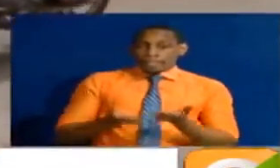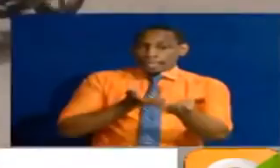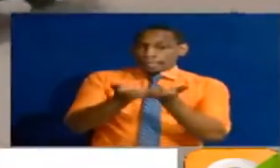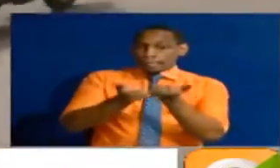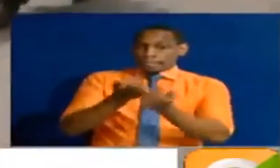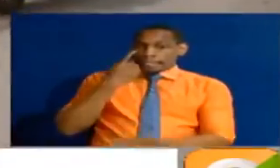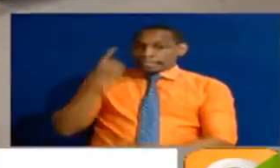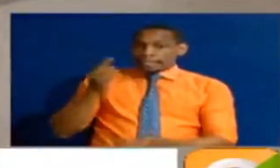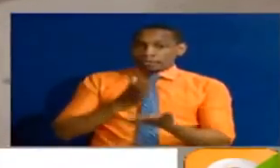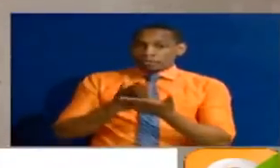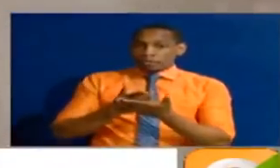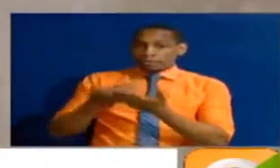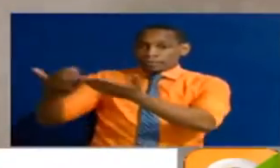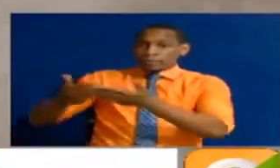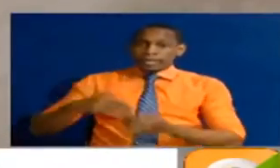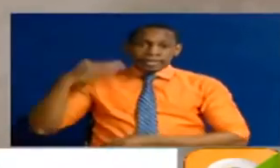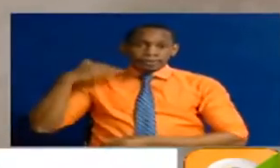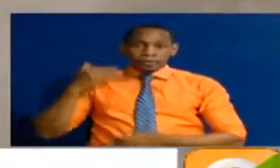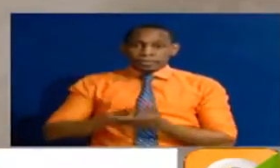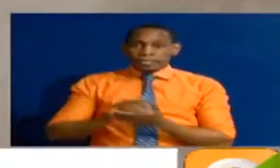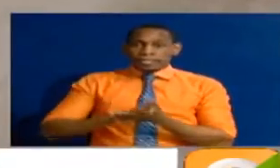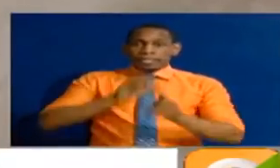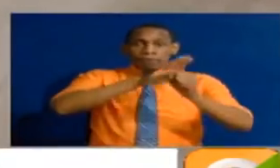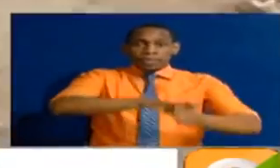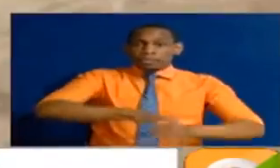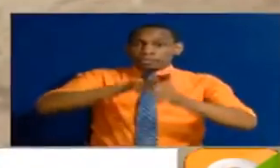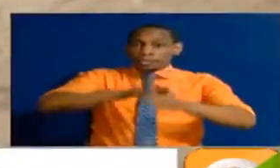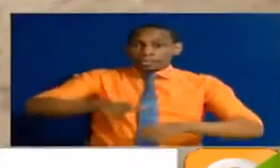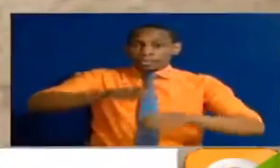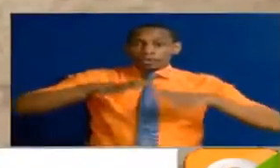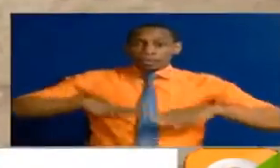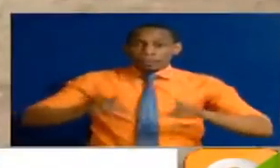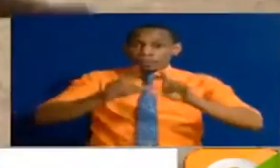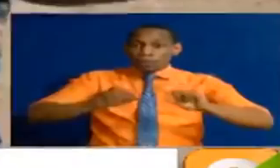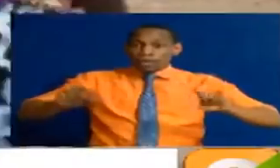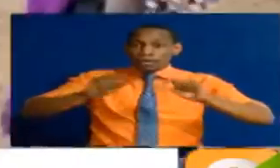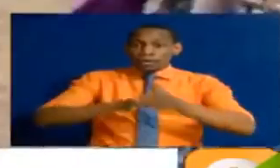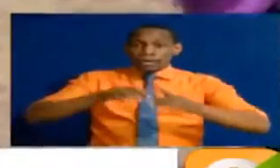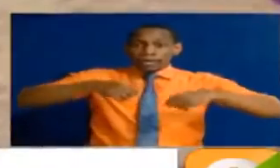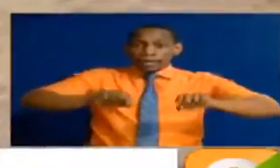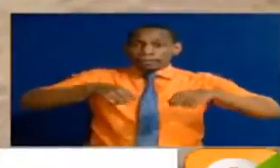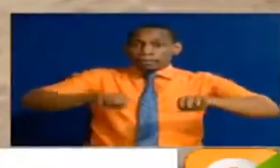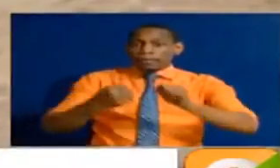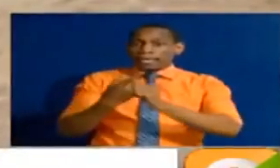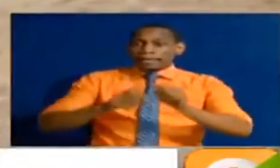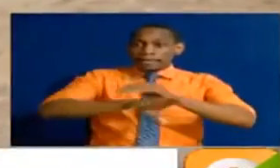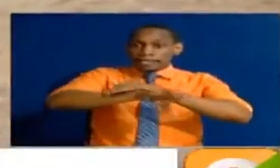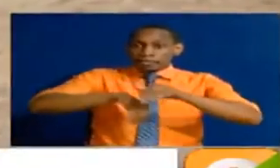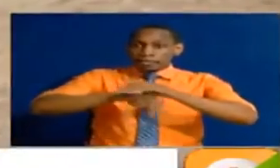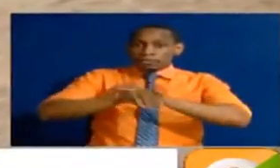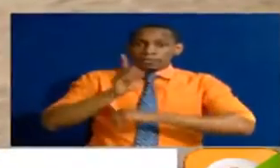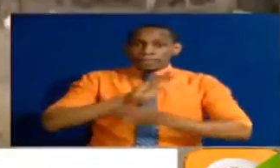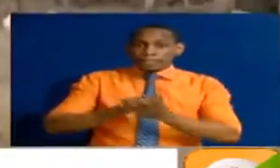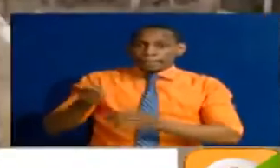Biashara hii imewavutia wezi ambao wamewahangaisha wakazi wa eneo hili. Kulingana nao, pikipiki 11 zimeibiwa tangu